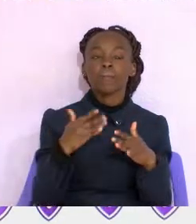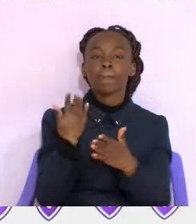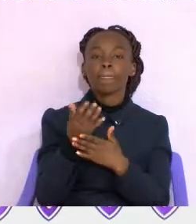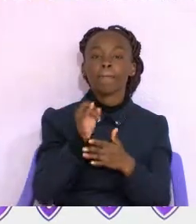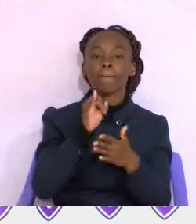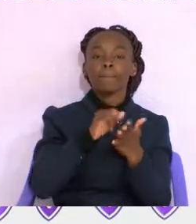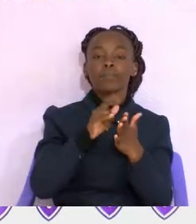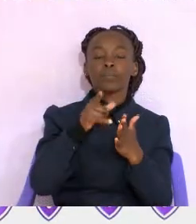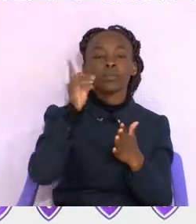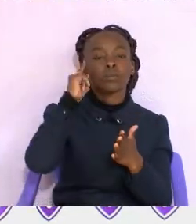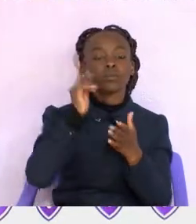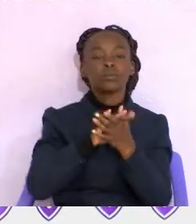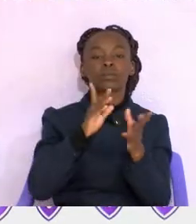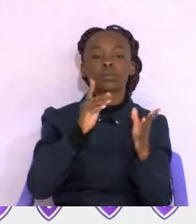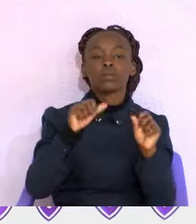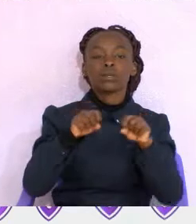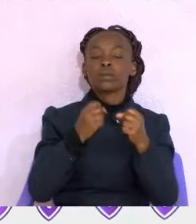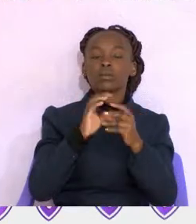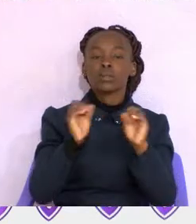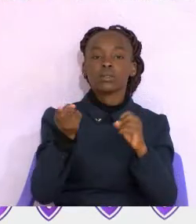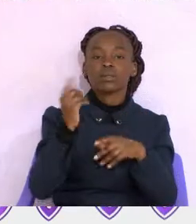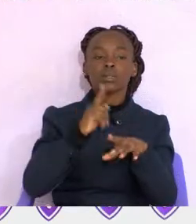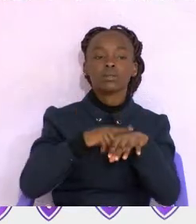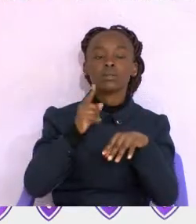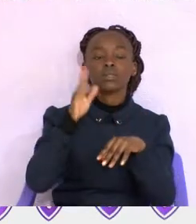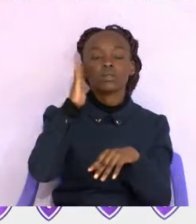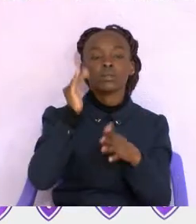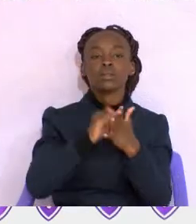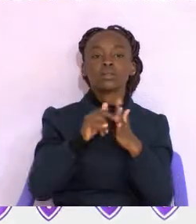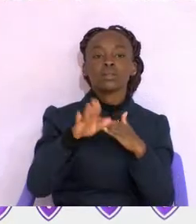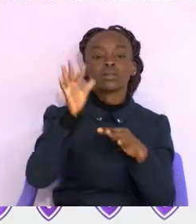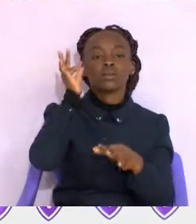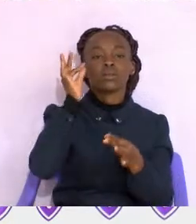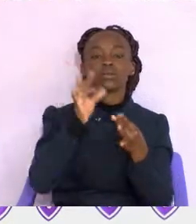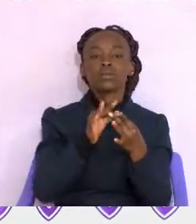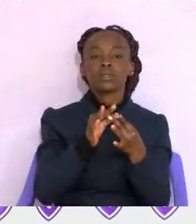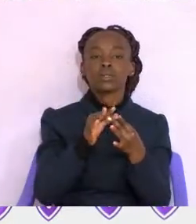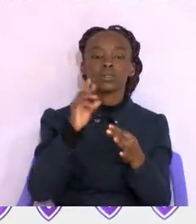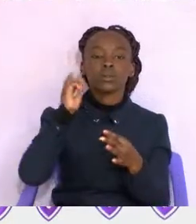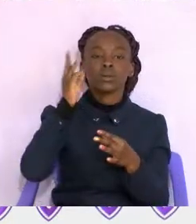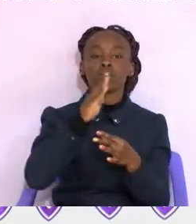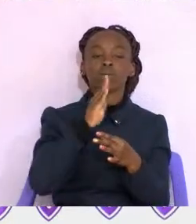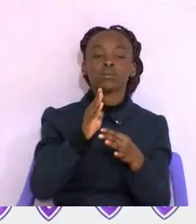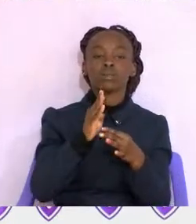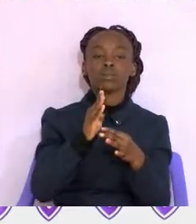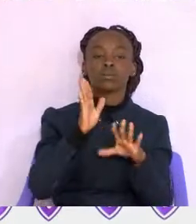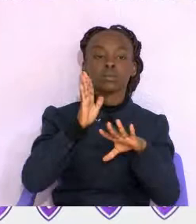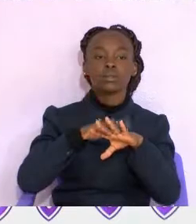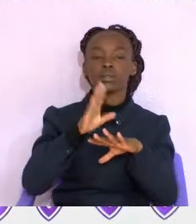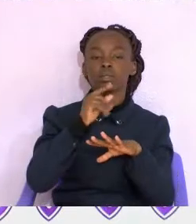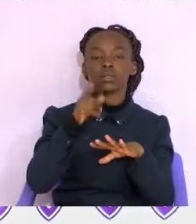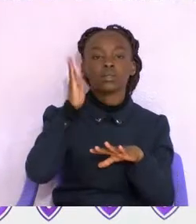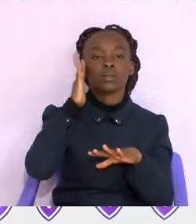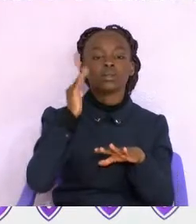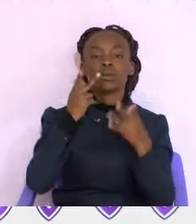uliamini kwamba hayatafanyika, ulifika wakati ukajua imani yako itakuwa salama, ukajua utakuwa na